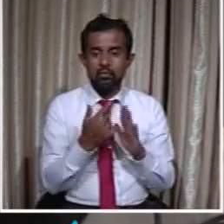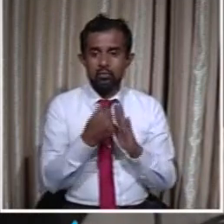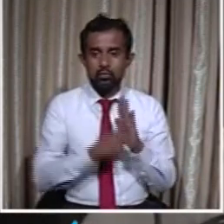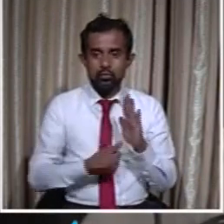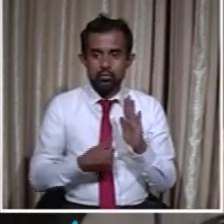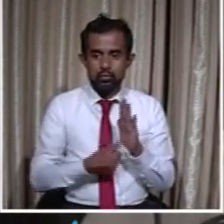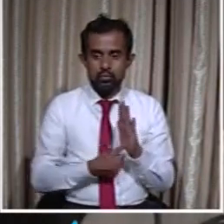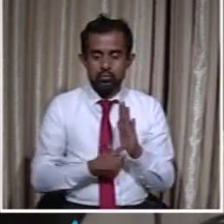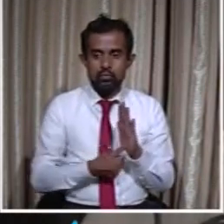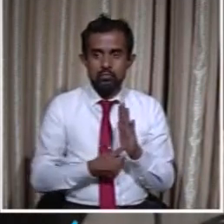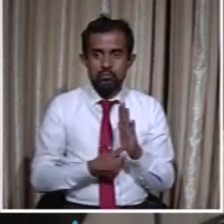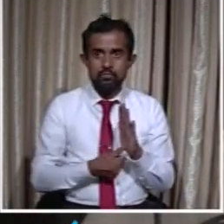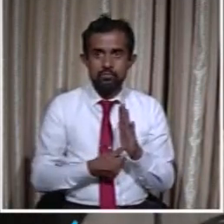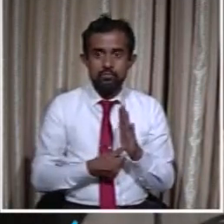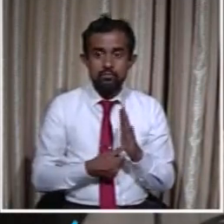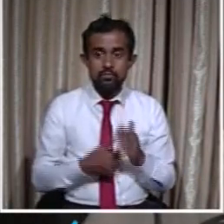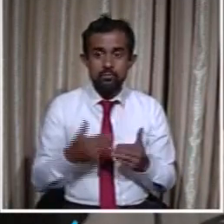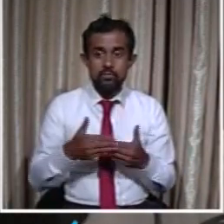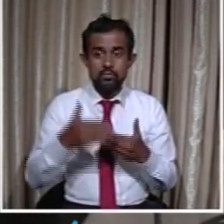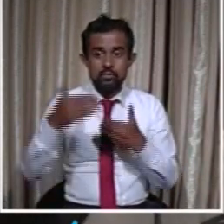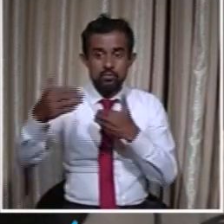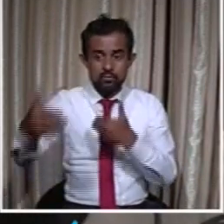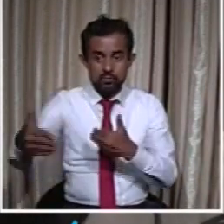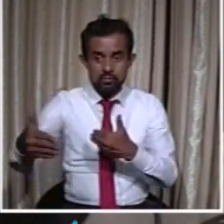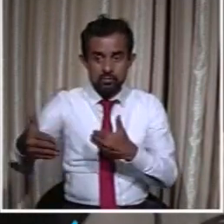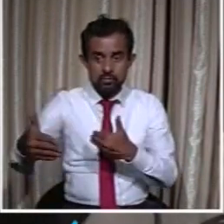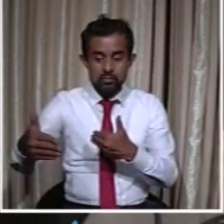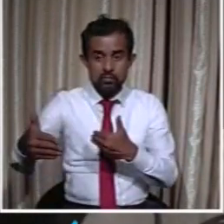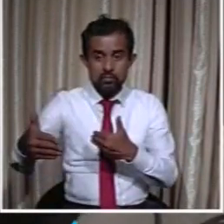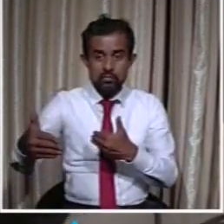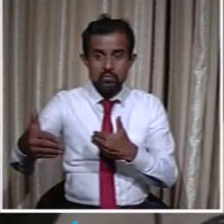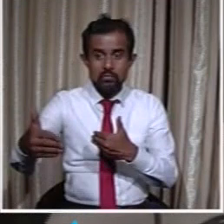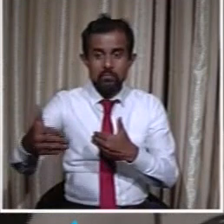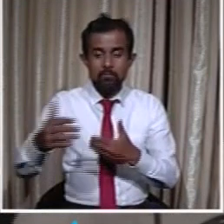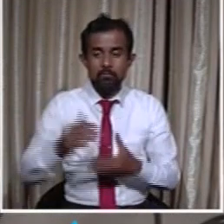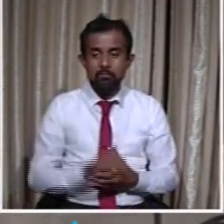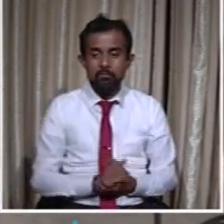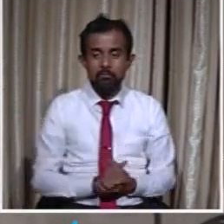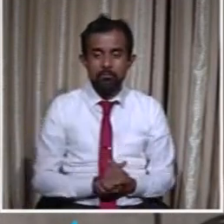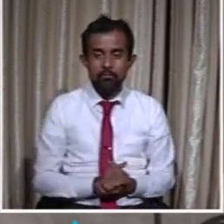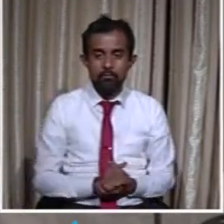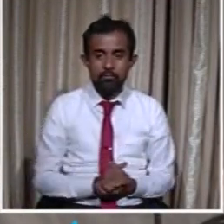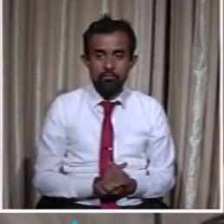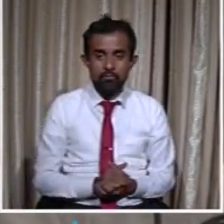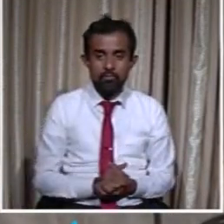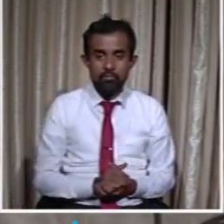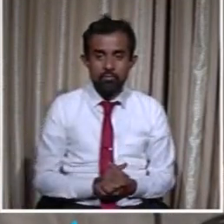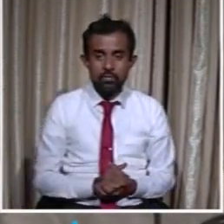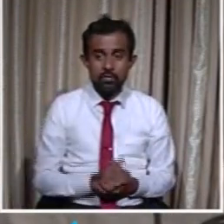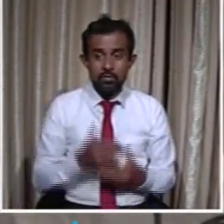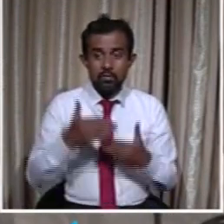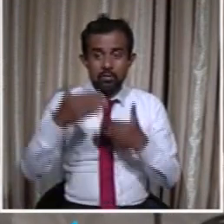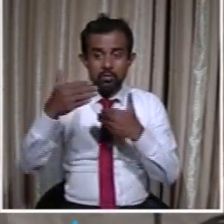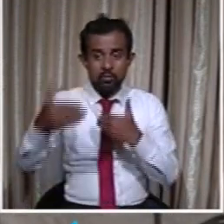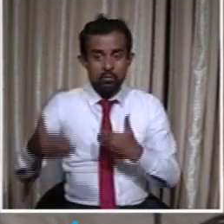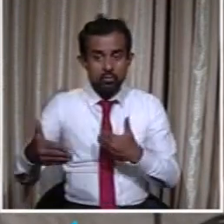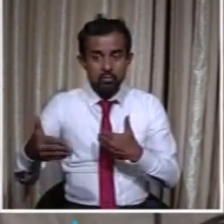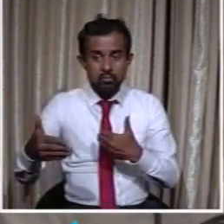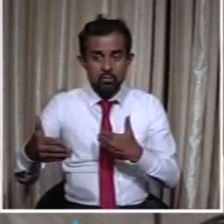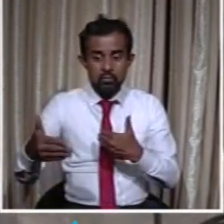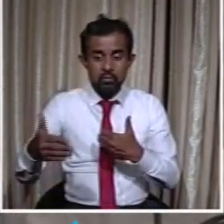நீடித்து கொண்டு போவதை விடுத்து அவசரகால தடை சட்டம் ஏன் நாங்கள் கொண்டு வருகின்றோம், அதற்கு மாற்று வழி